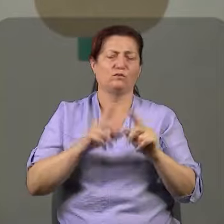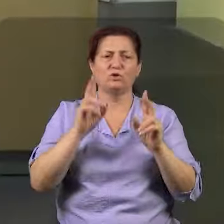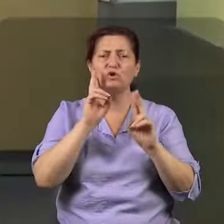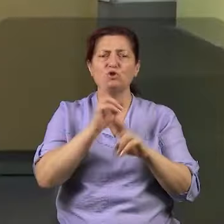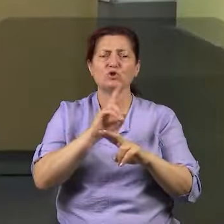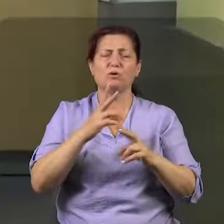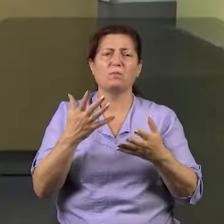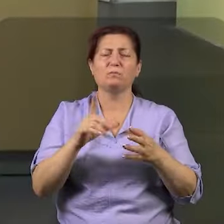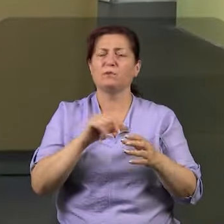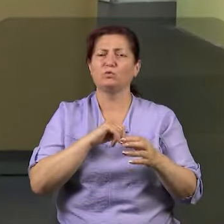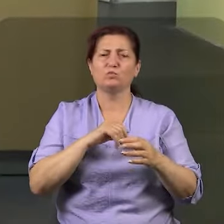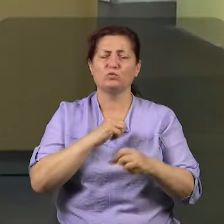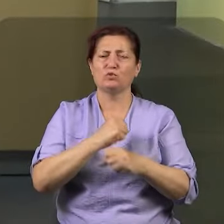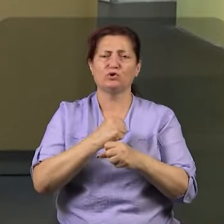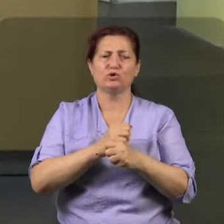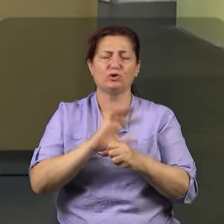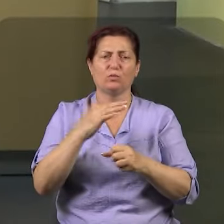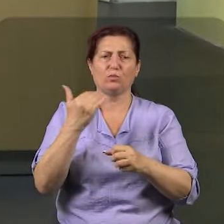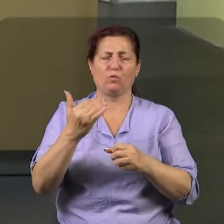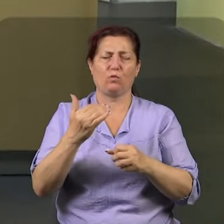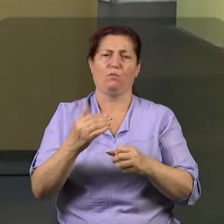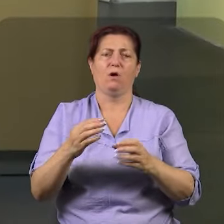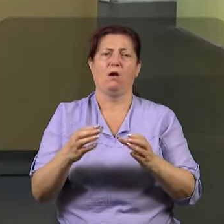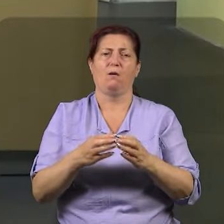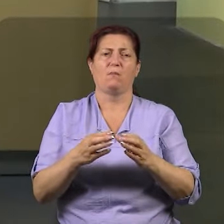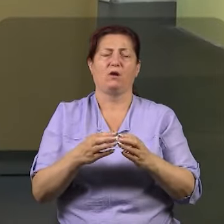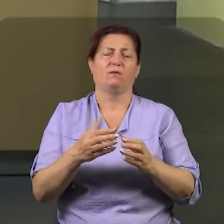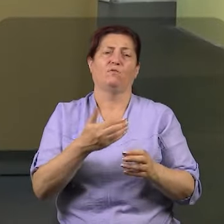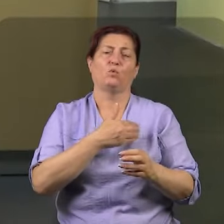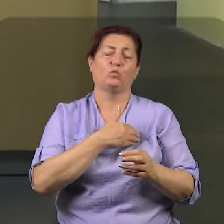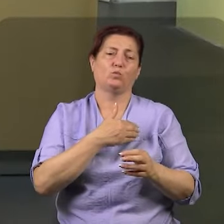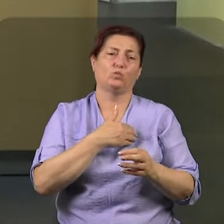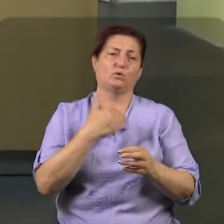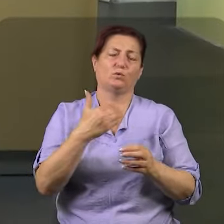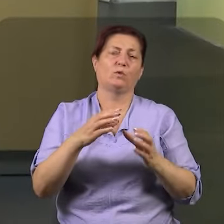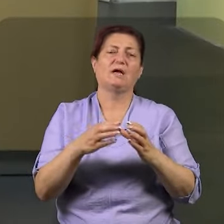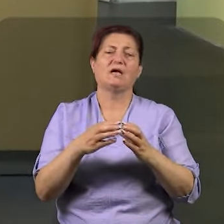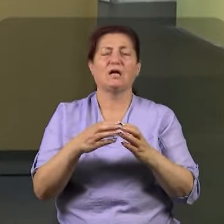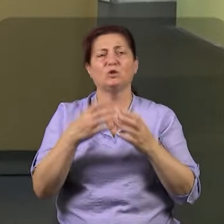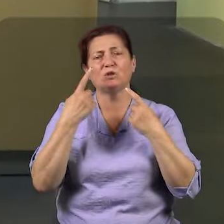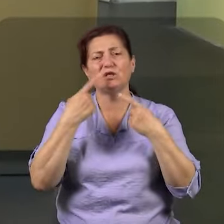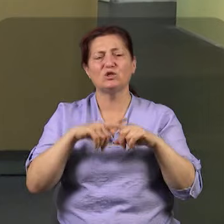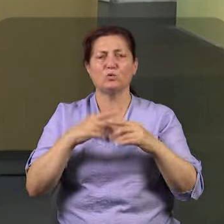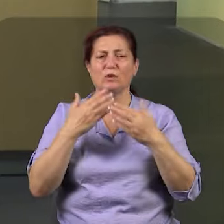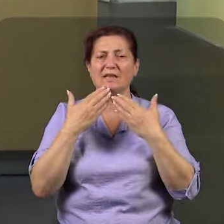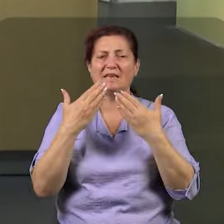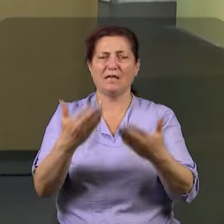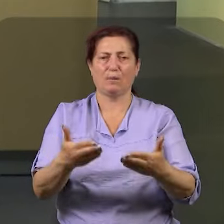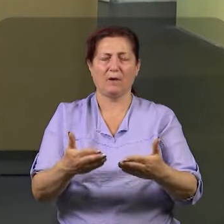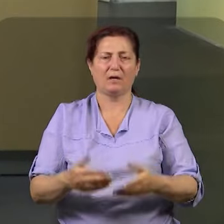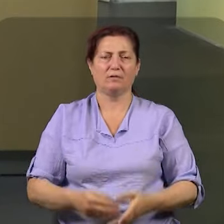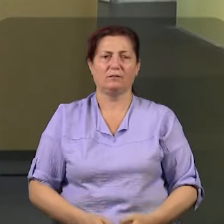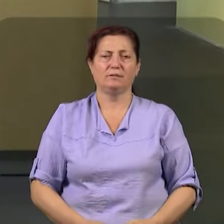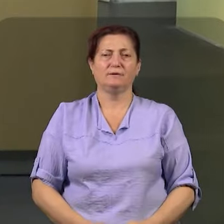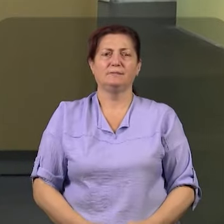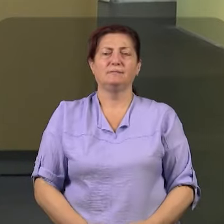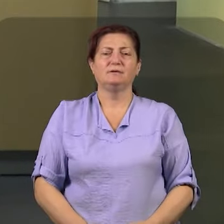չի կառուցված այդ համակարգը, որ ուզենան ընկերությունները կամ ինչ-որ ինստիտուտներ դիմել եւ